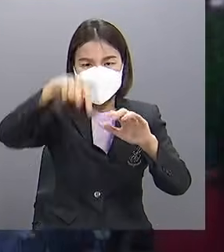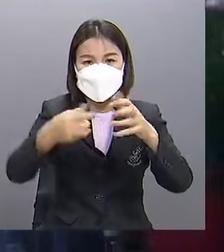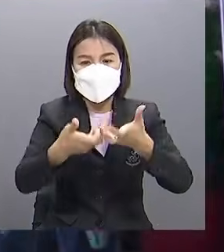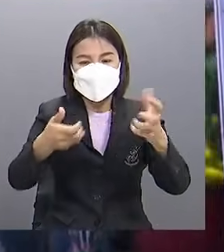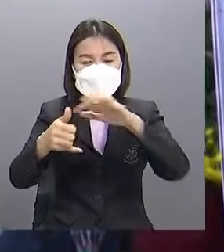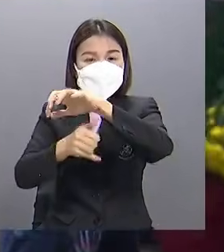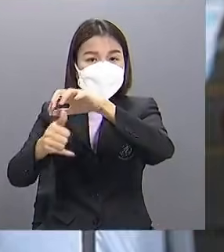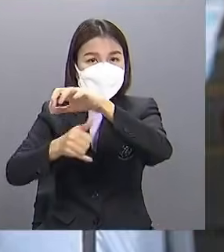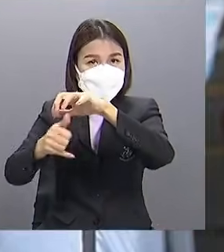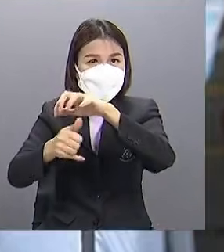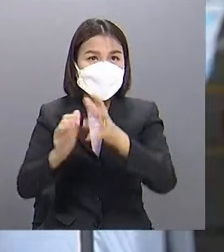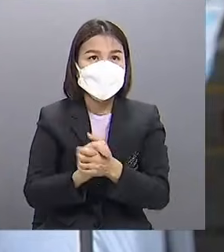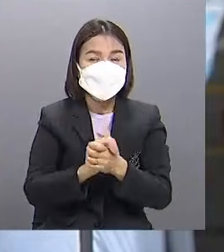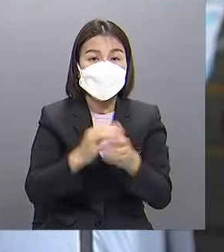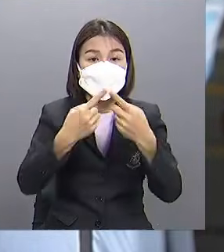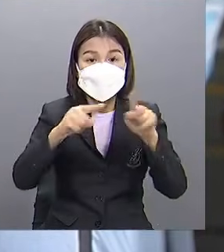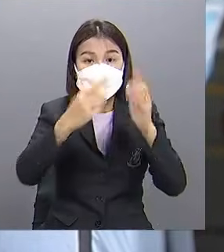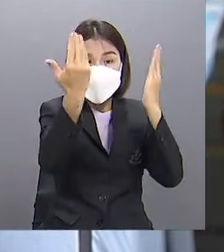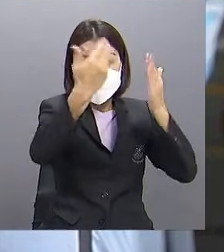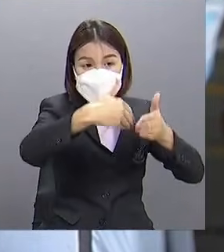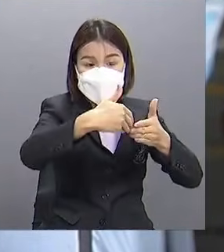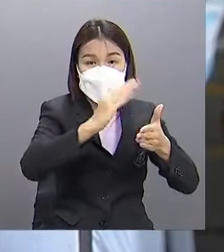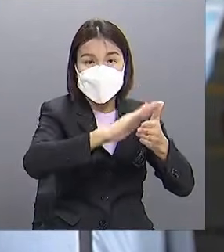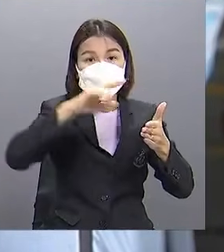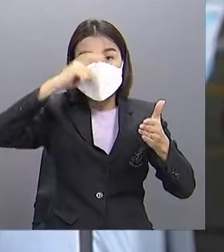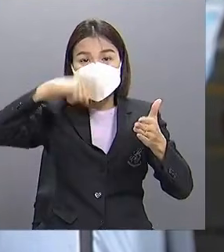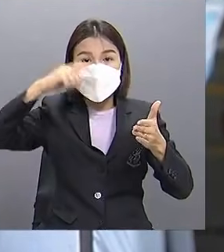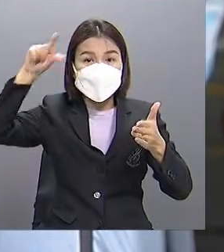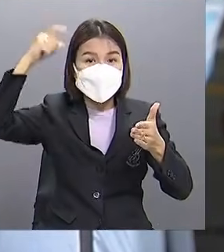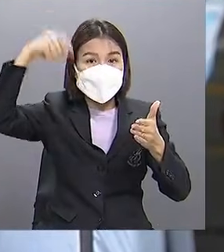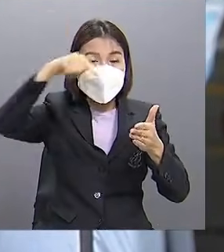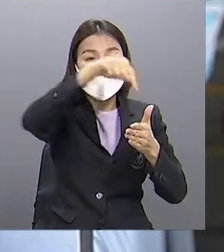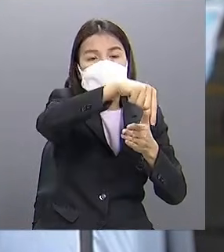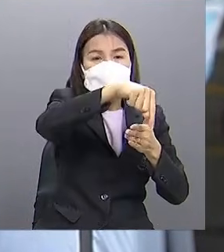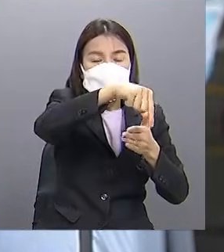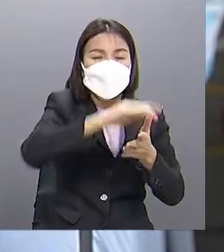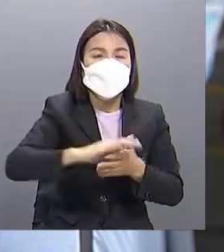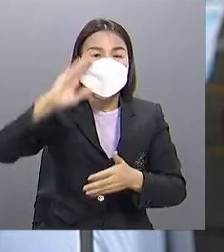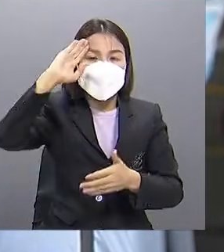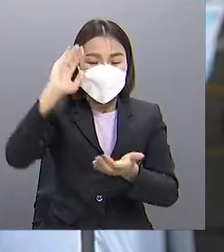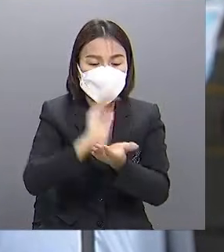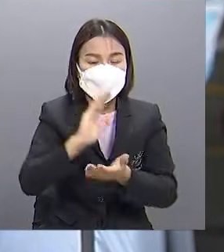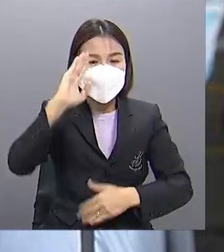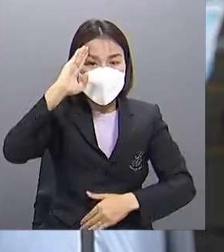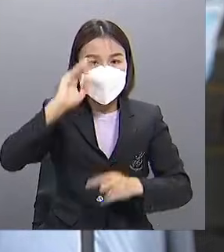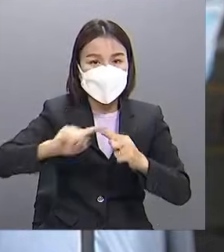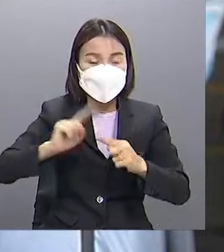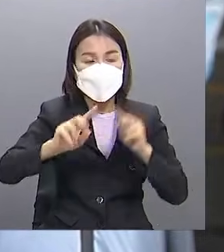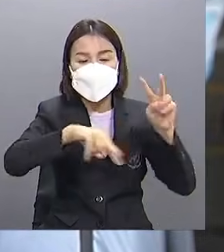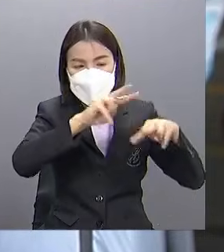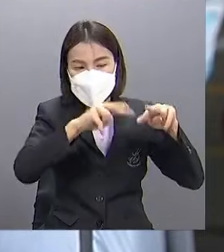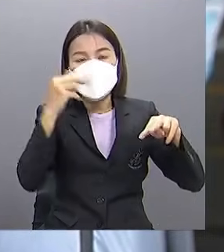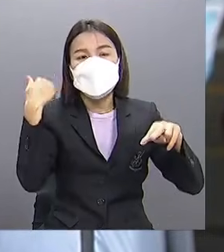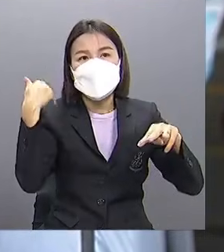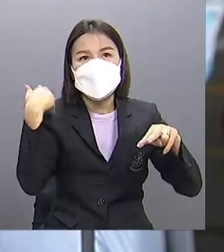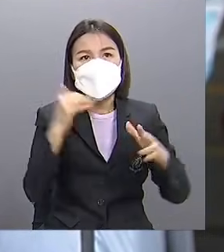ดนเราเนี่ยเราอยู่ติดกับพม่าเนี่ยทางทหารตำรวจฝ่ายปกครองเขาเข้มข้นอยู่แล้วเรื่องคนที่เข้ามาอาจจะมีคนที่เล็ดลอดเข้ามาแต่